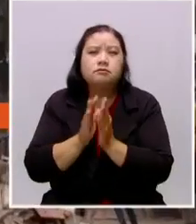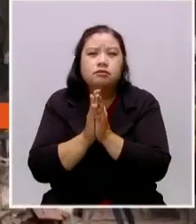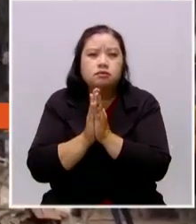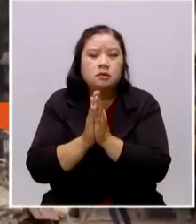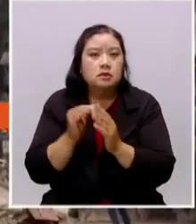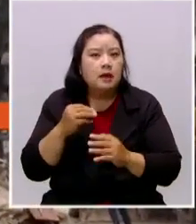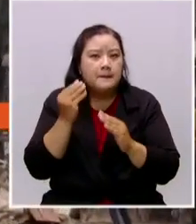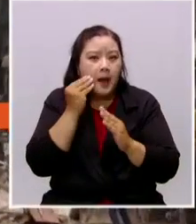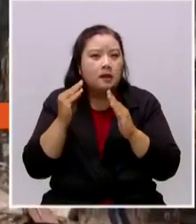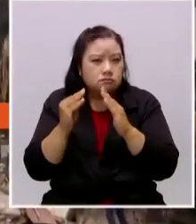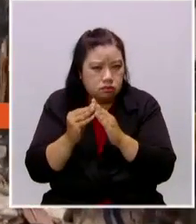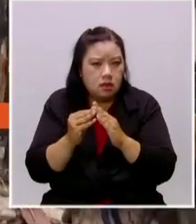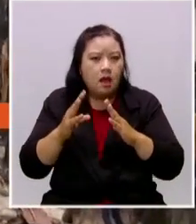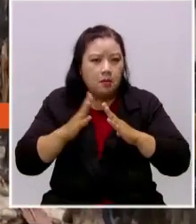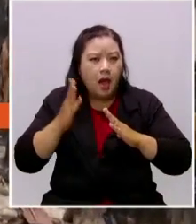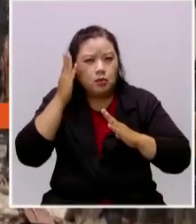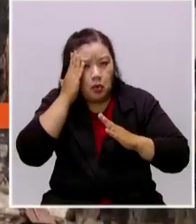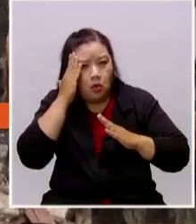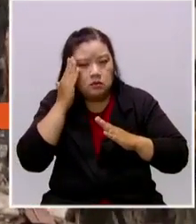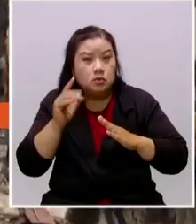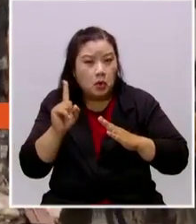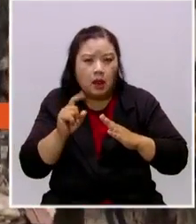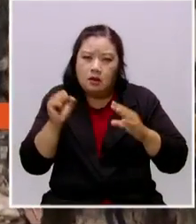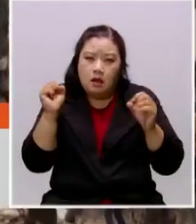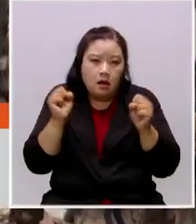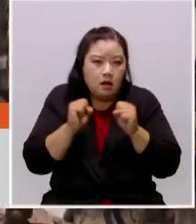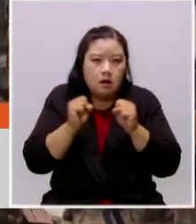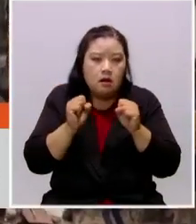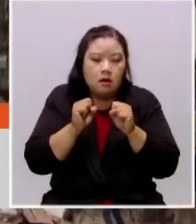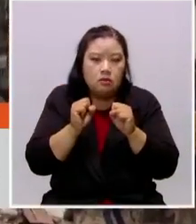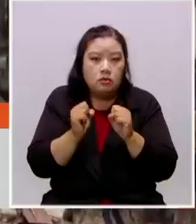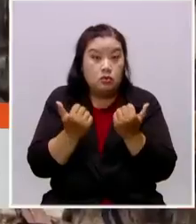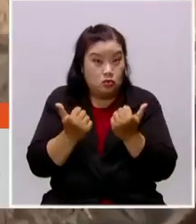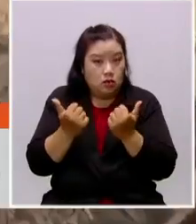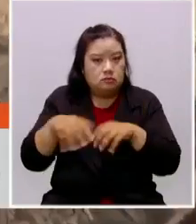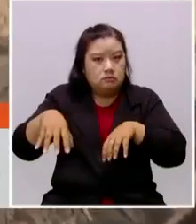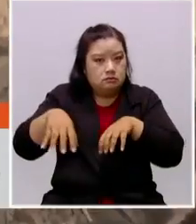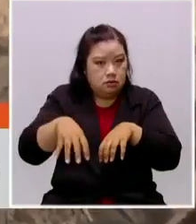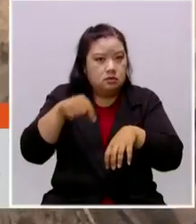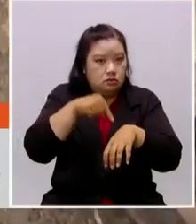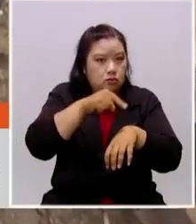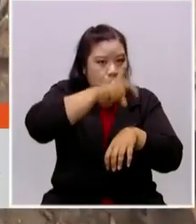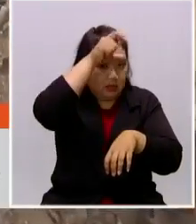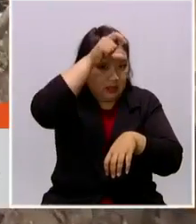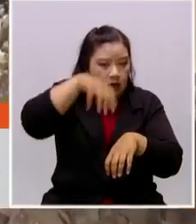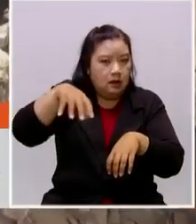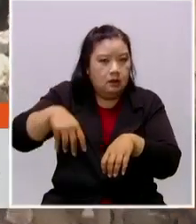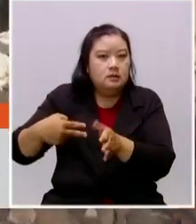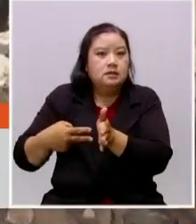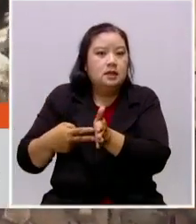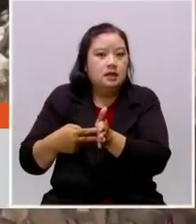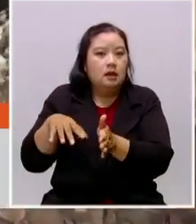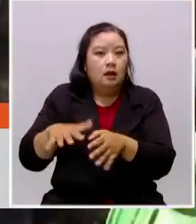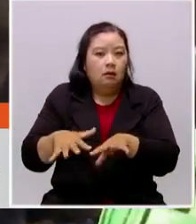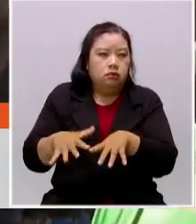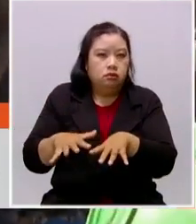ด้านที่พักพิงท่ามกลางอากาศที่หนาวเหน็บหลังซีเรียซึ่งมีพรมแดนติดกับตุรกีได้รับผลกระทบอย่างหนักจากแผ่นดิน